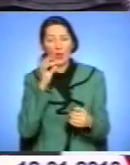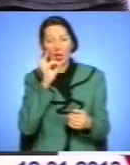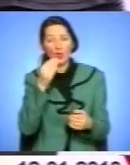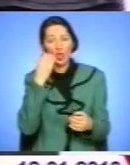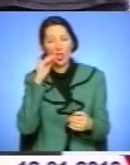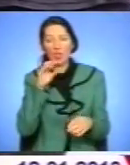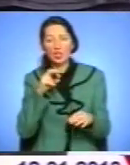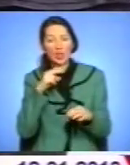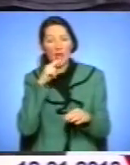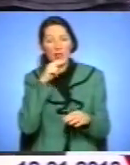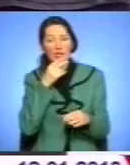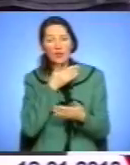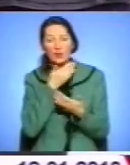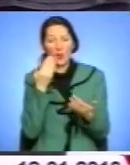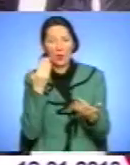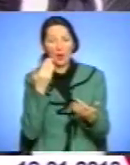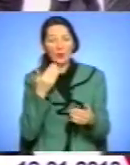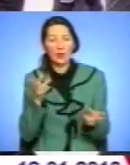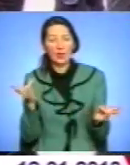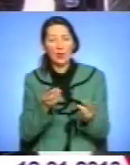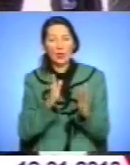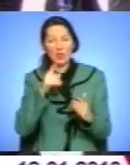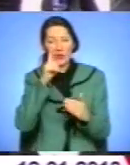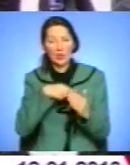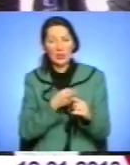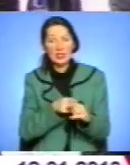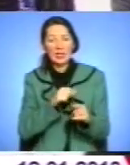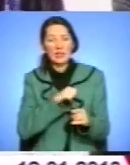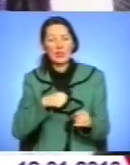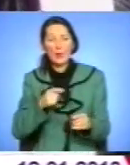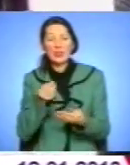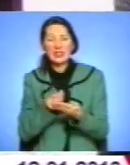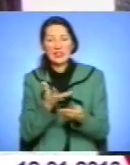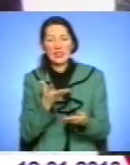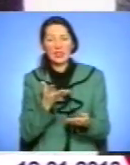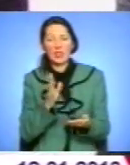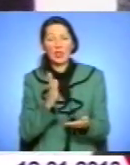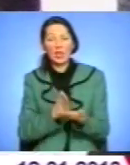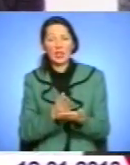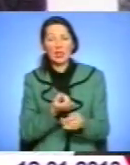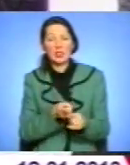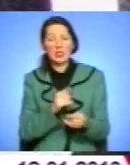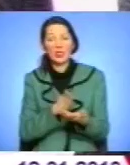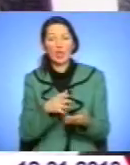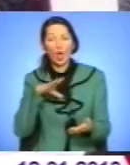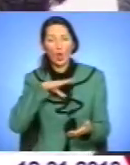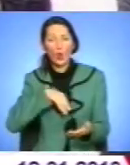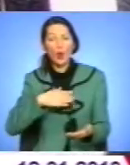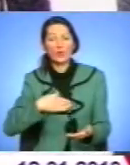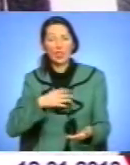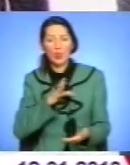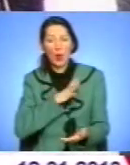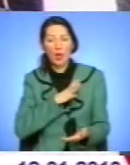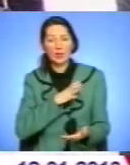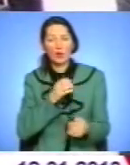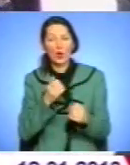тільки треба вірити в те, що в нас є. Це саме цінне, яке тільки є, тому що це і духовне наше багатство. В побуті щодня